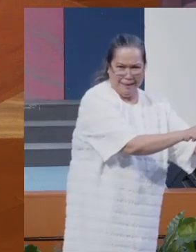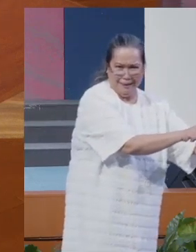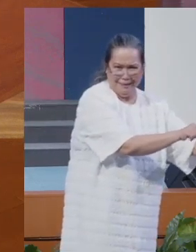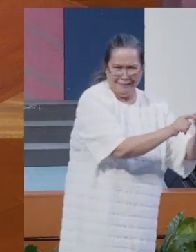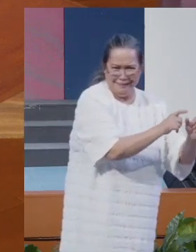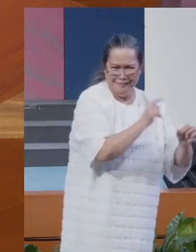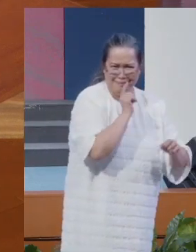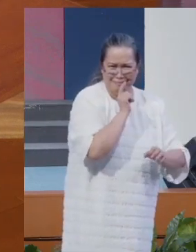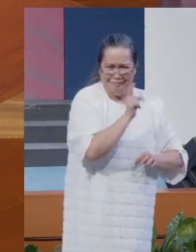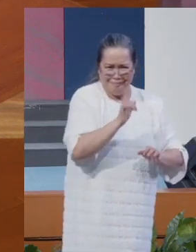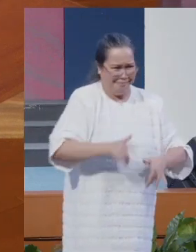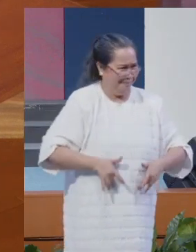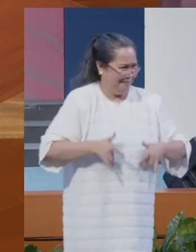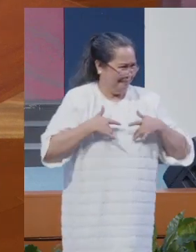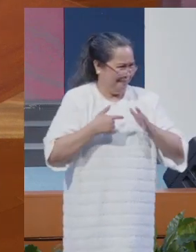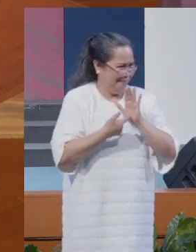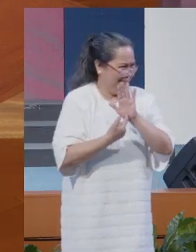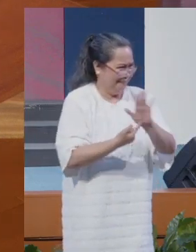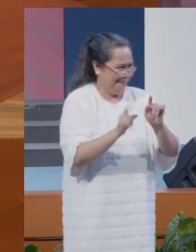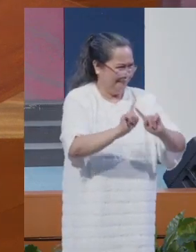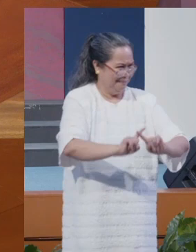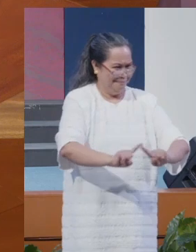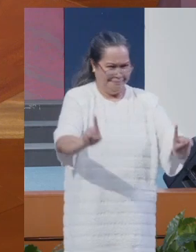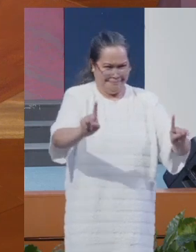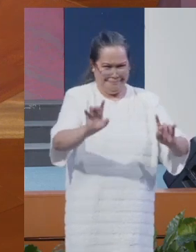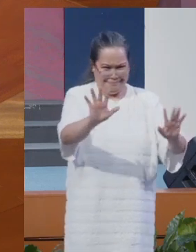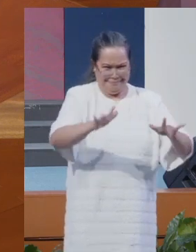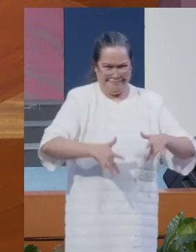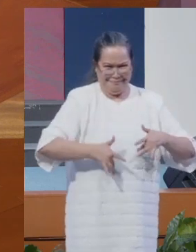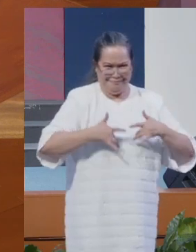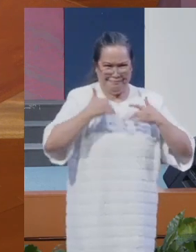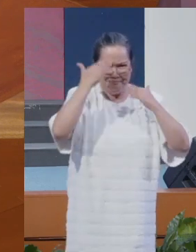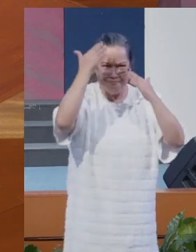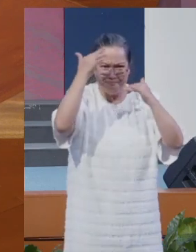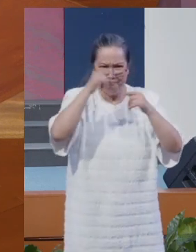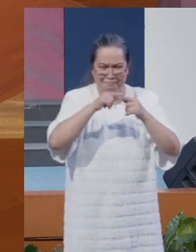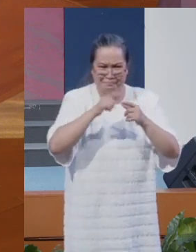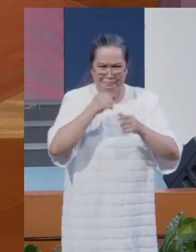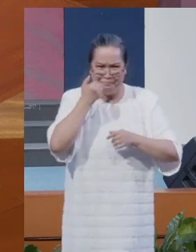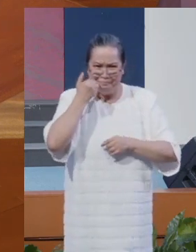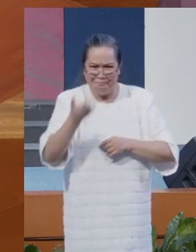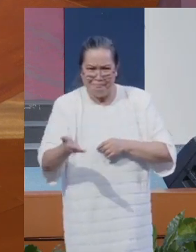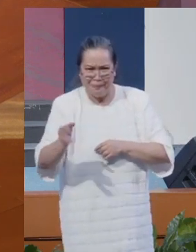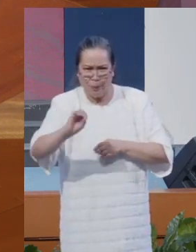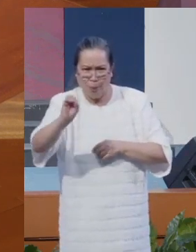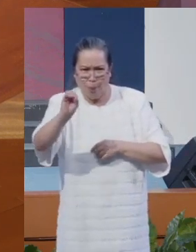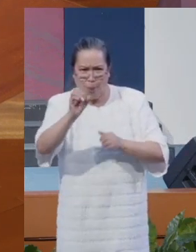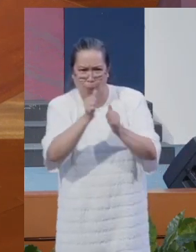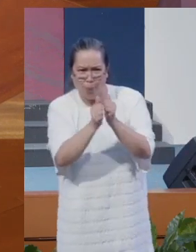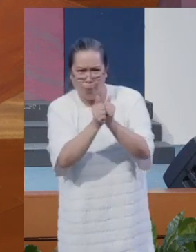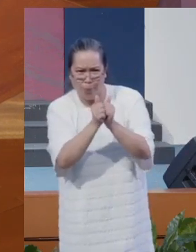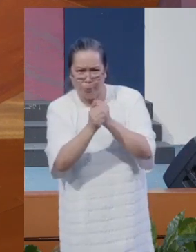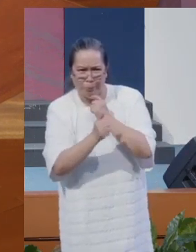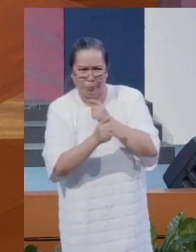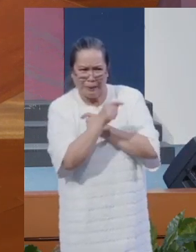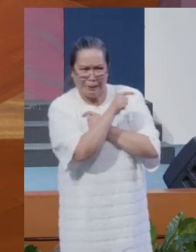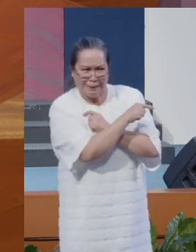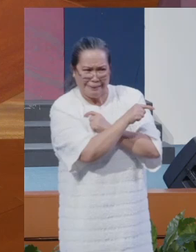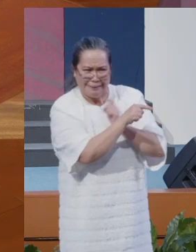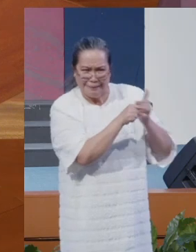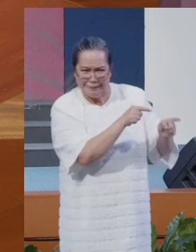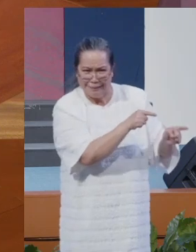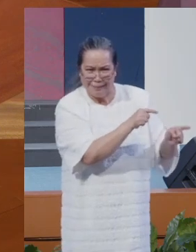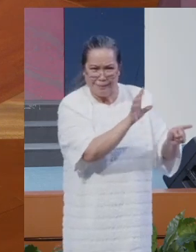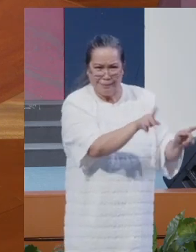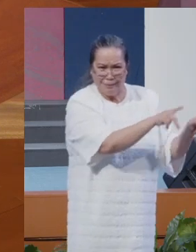isang kalidad na buhay na iba sa pamumuhay ng mga umaasa lang sa patay at walang diwa na reliyon. Ang kapangyarihan na ito